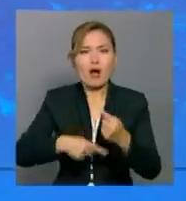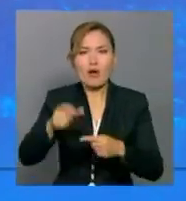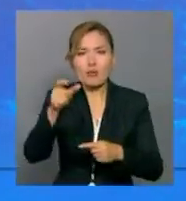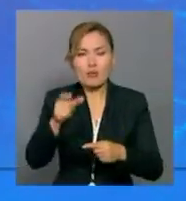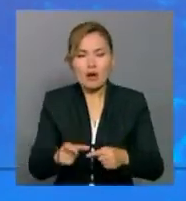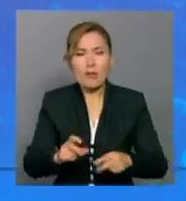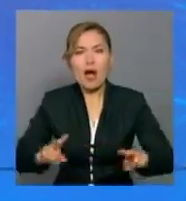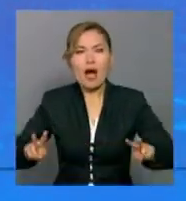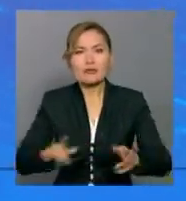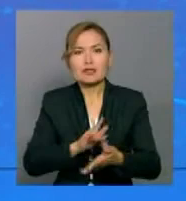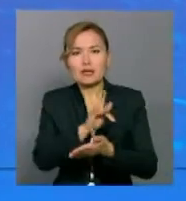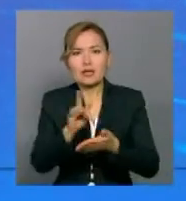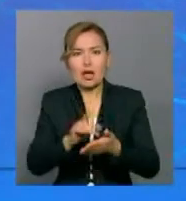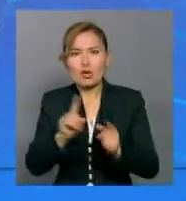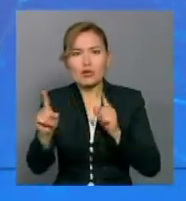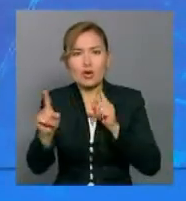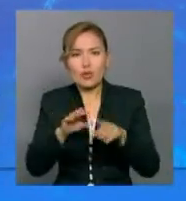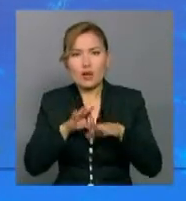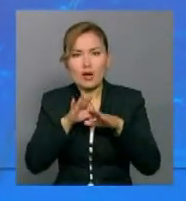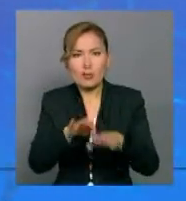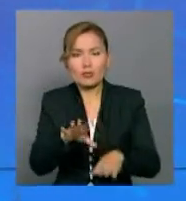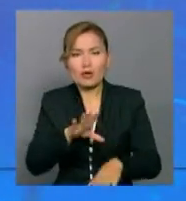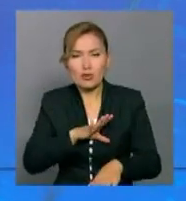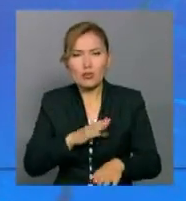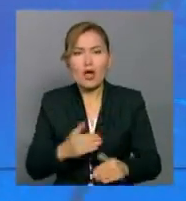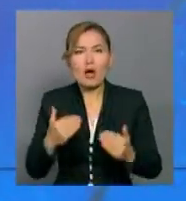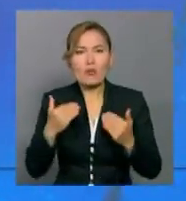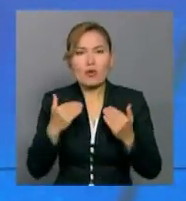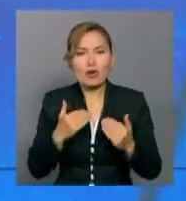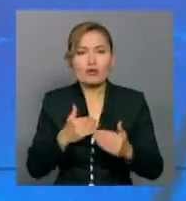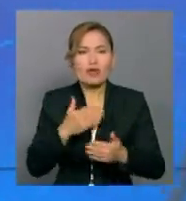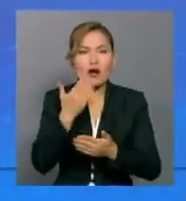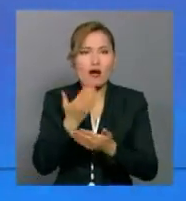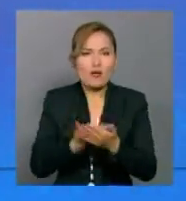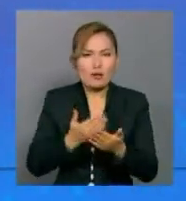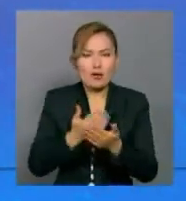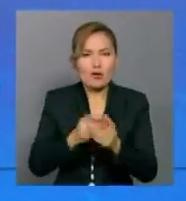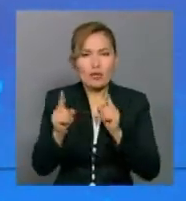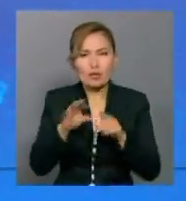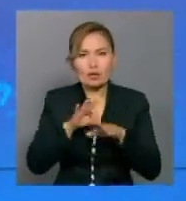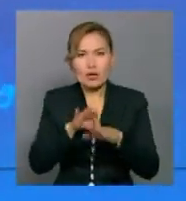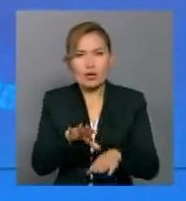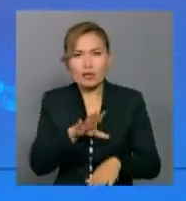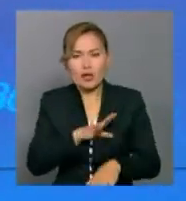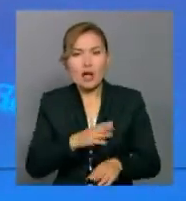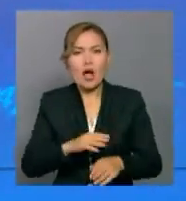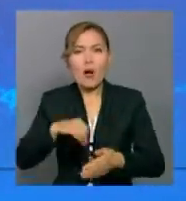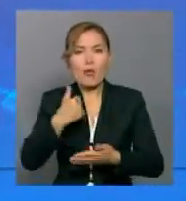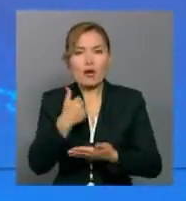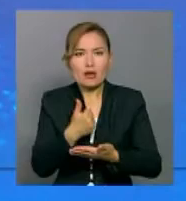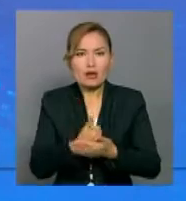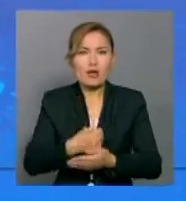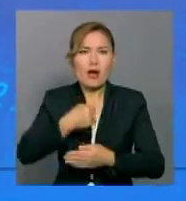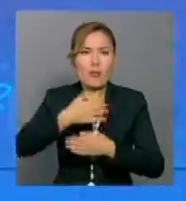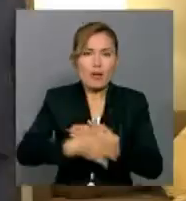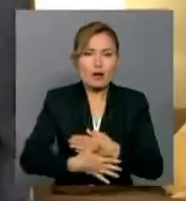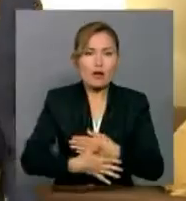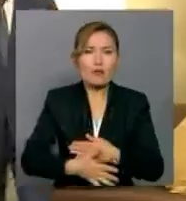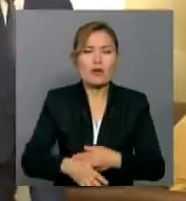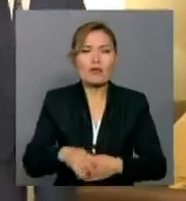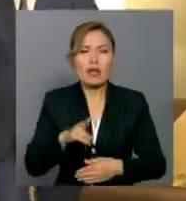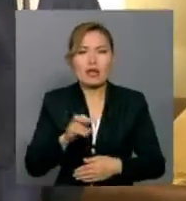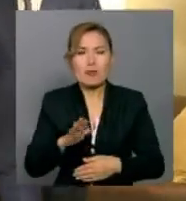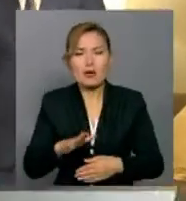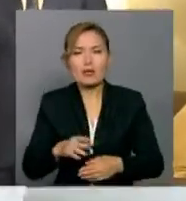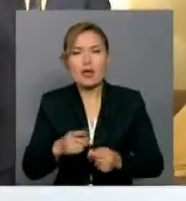Астана халықаралық қаржы орталығы жанынан құрылған құқықтық консультативті кеңестің кезекті отырысы өтіп жатыр. Мұнда орталық басшысы Қайрат